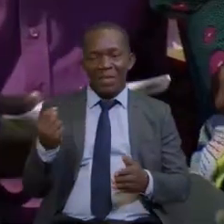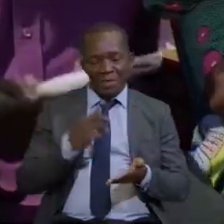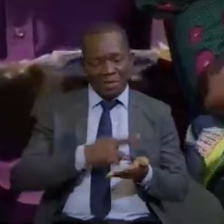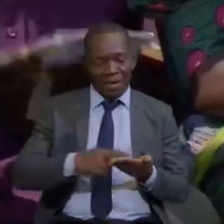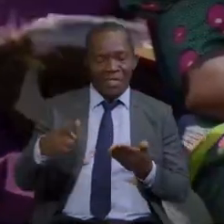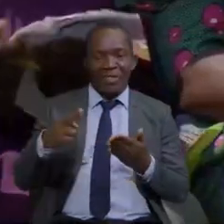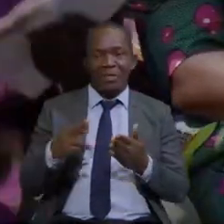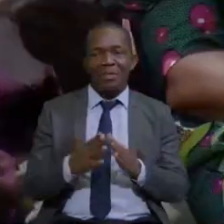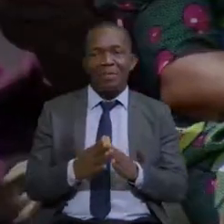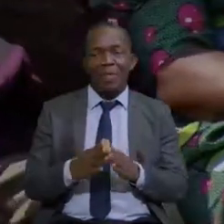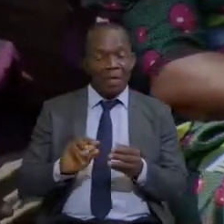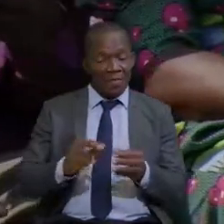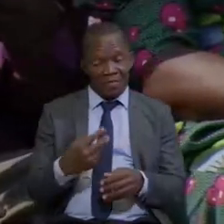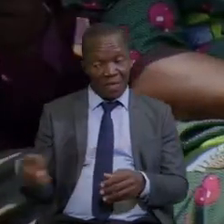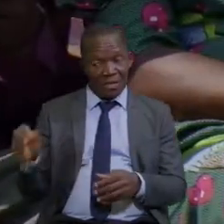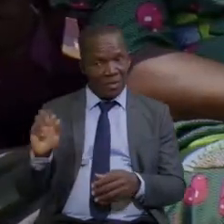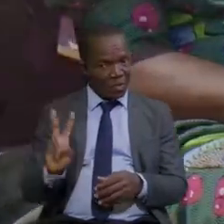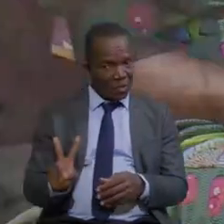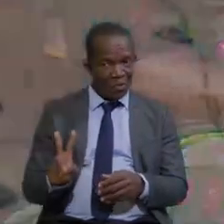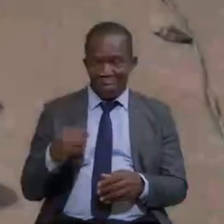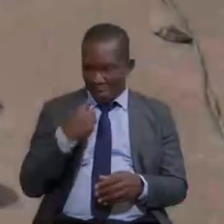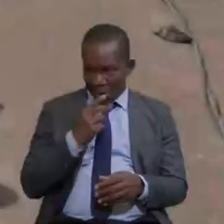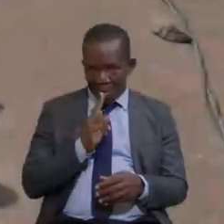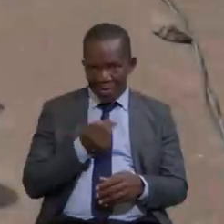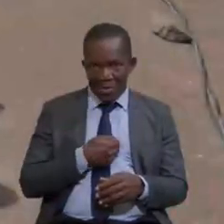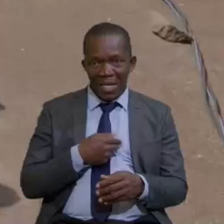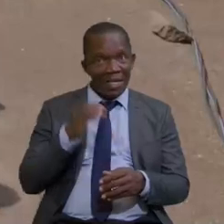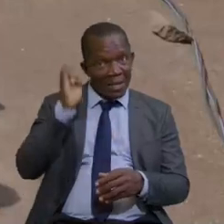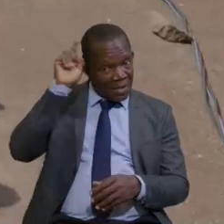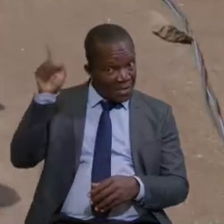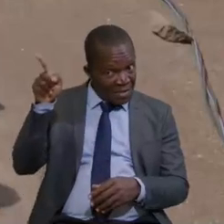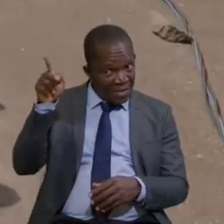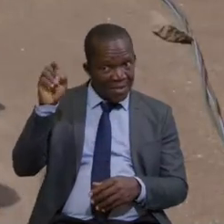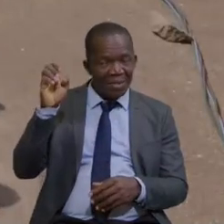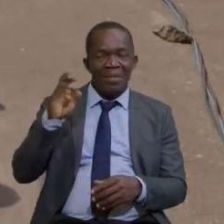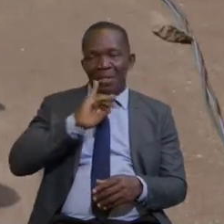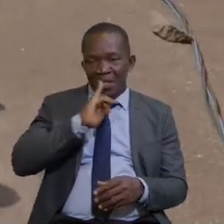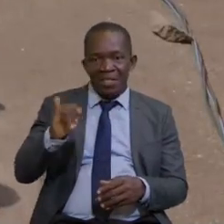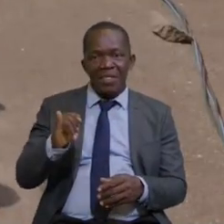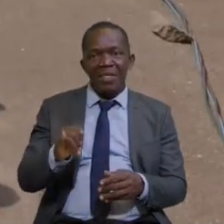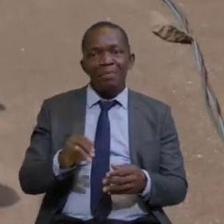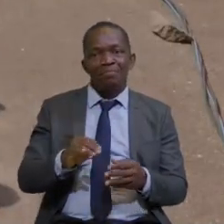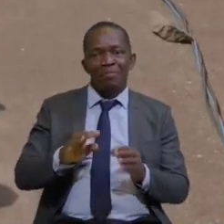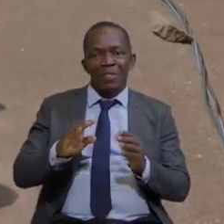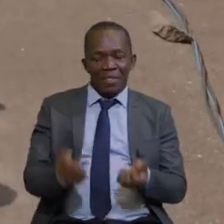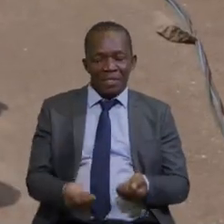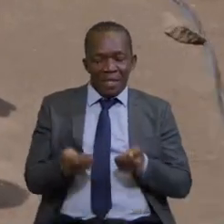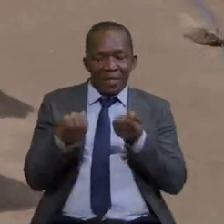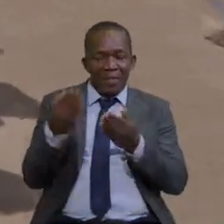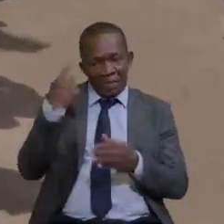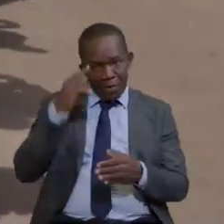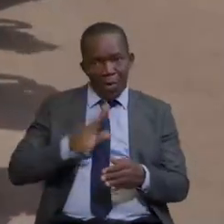Verset 2 dit, il est lui-même une victime expiatoire pour nos péchés, non seulement pour